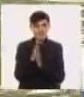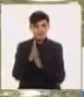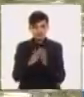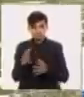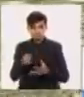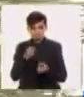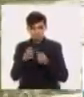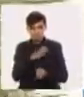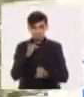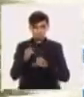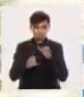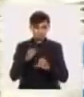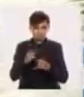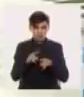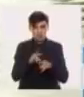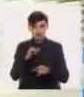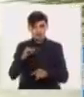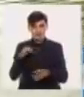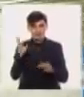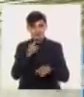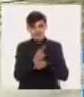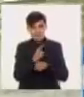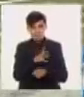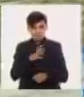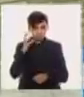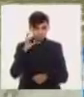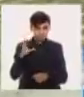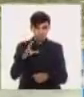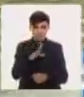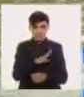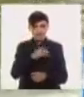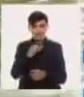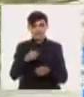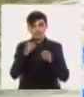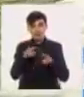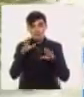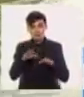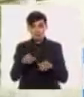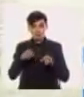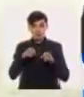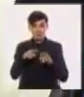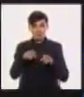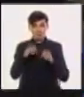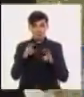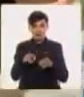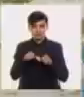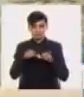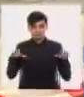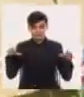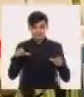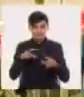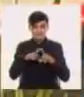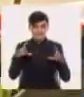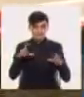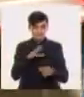растения, топчут их, не реагируют и на замечания. Поэтому определенные места пришлось оградить вот такой сигнальной